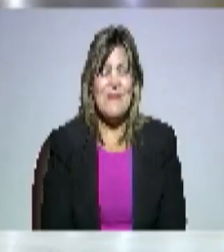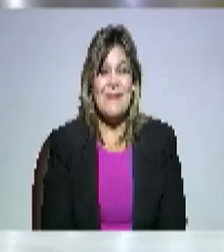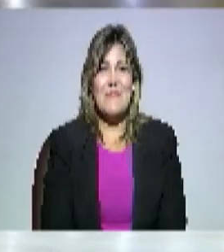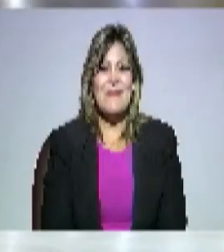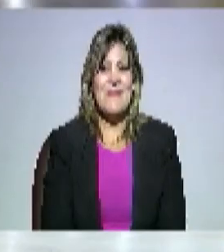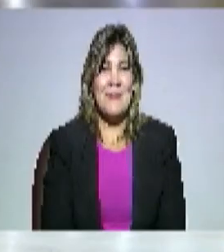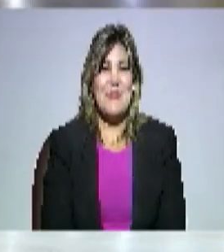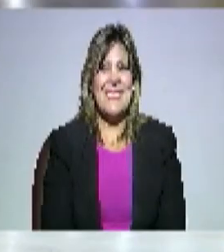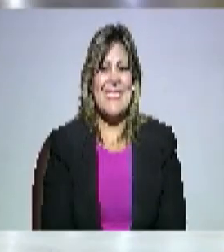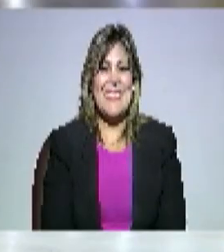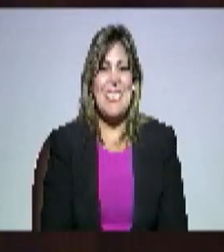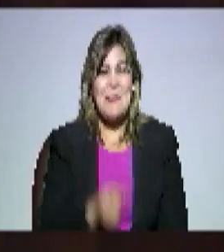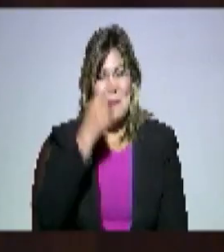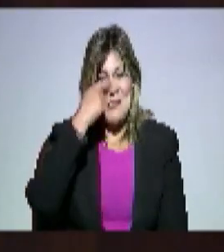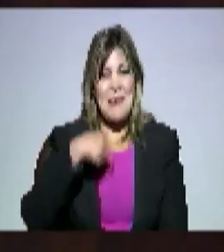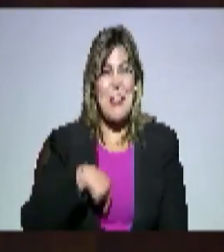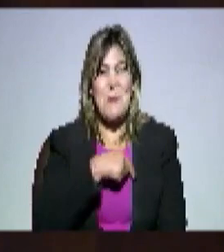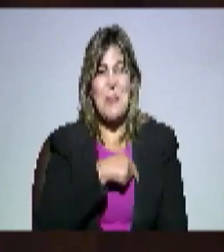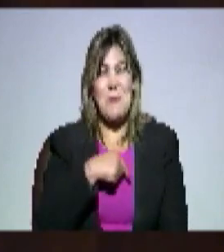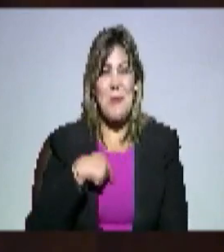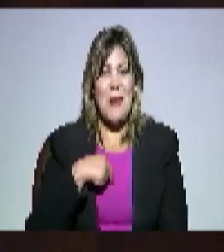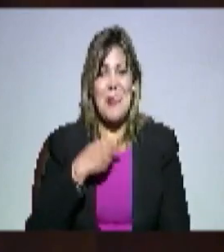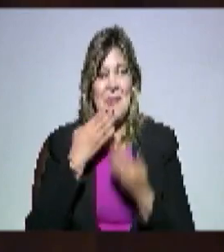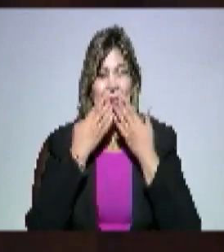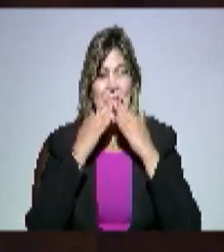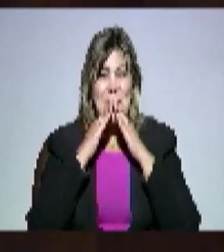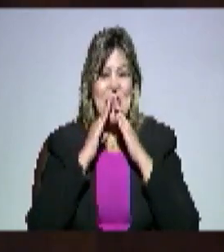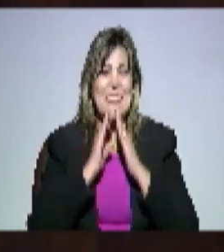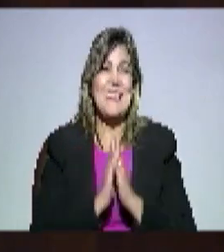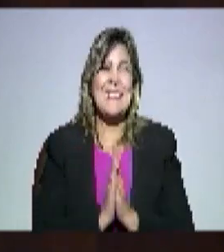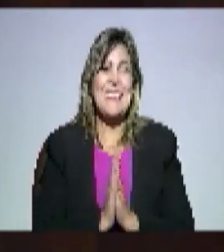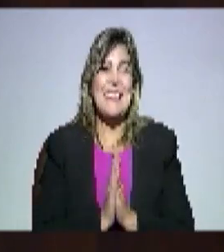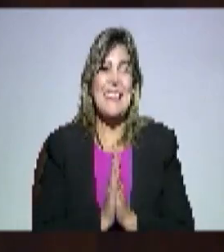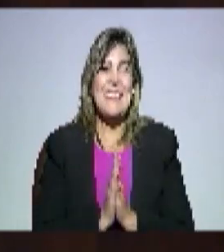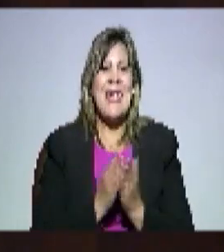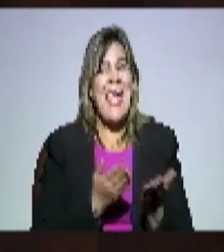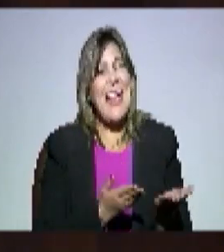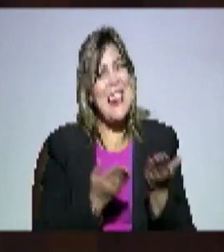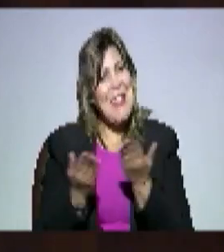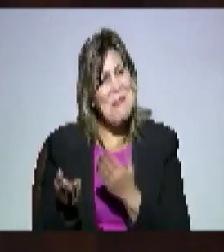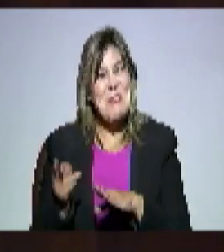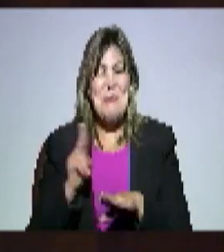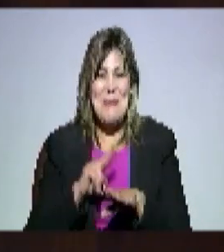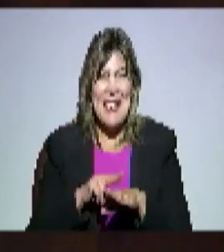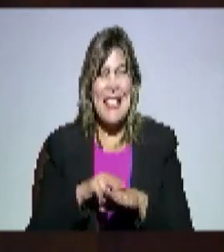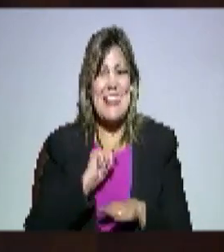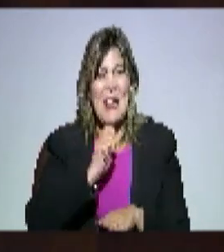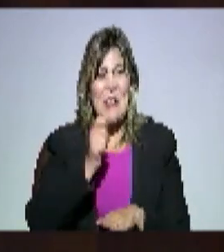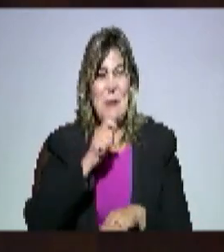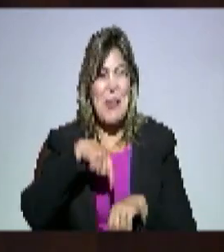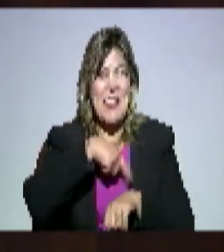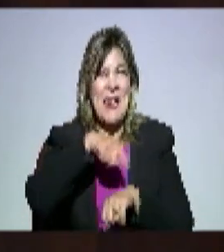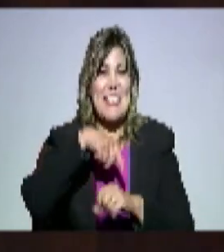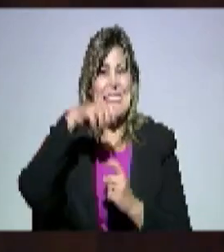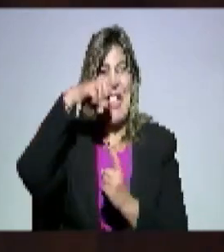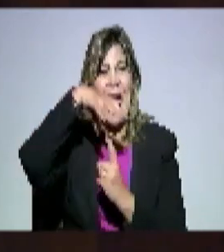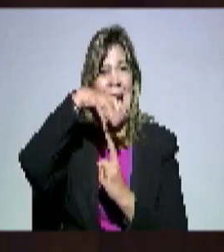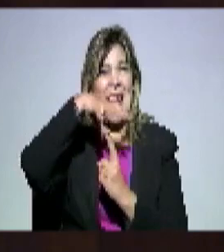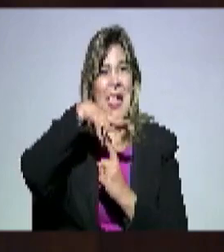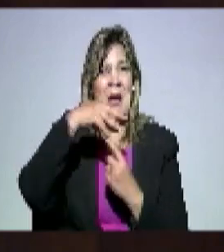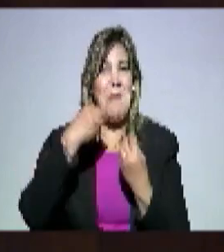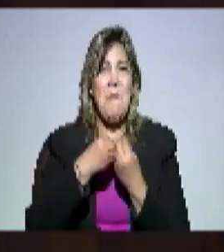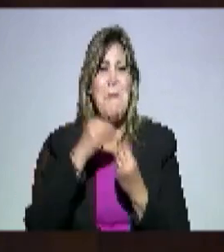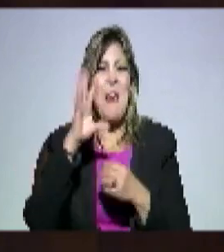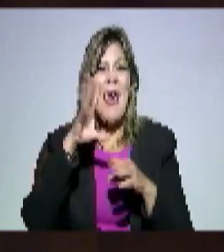الوحيد بسم الله اببن والروح القدس اله واحد امين اهلا بحضراتكم مره تانيه وبرنامجنا ساعه الهوا معنا في حكايه